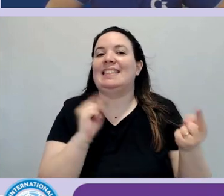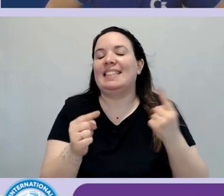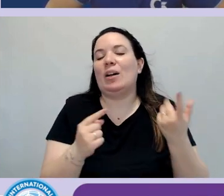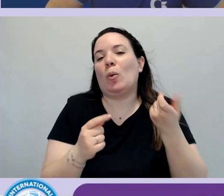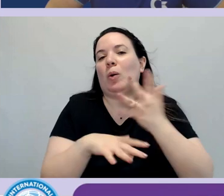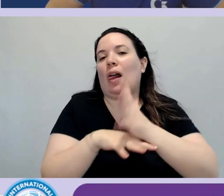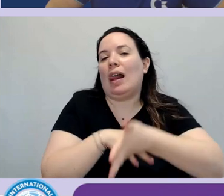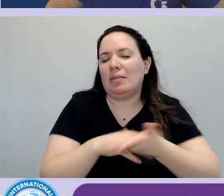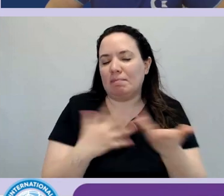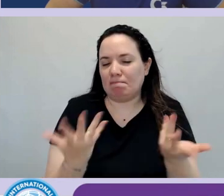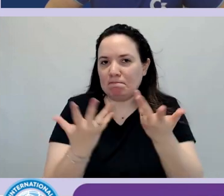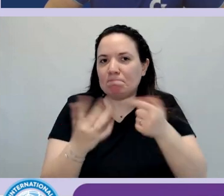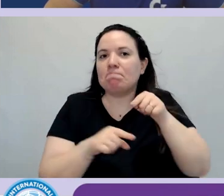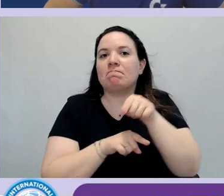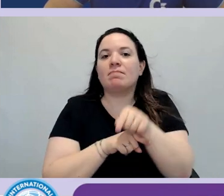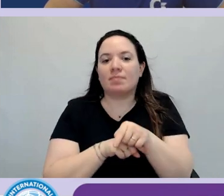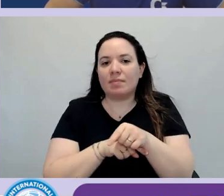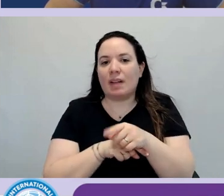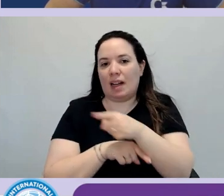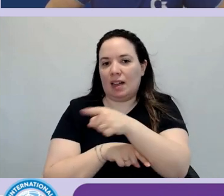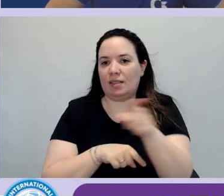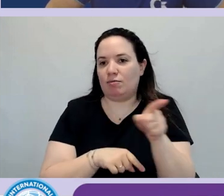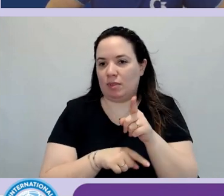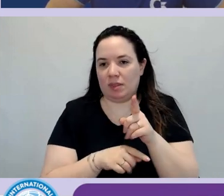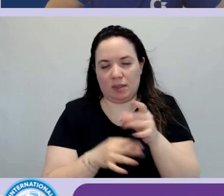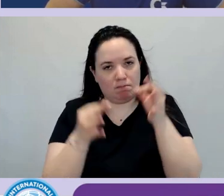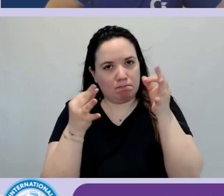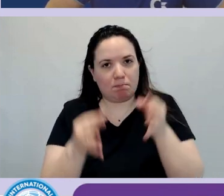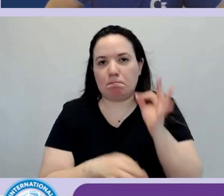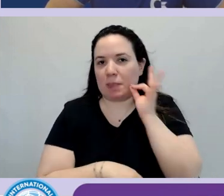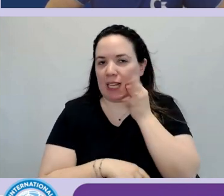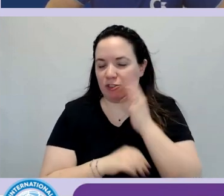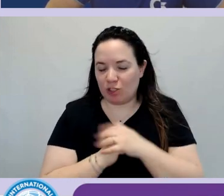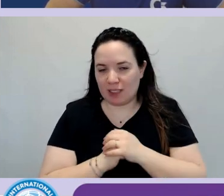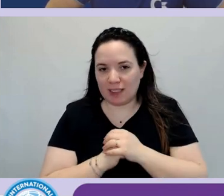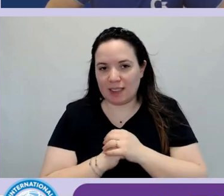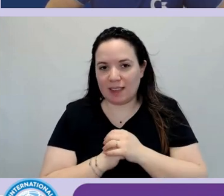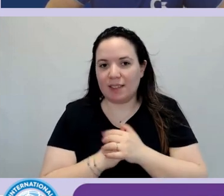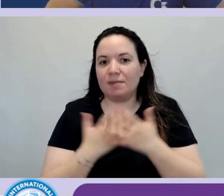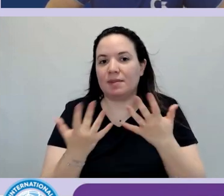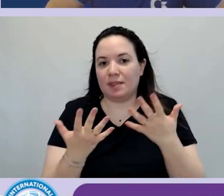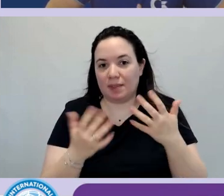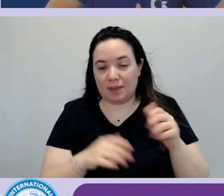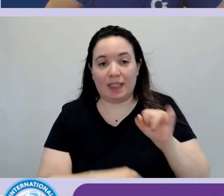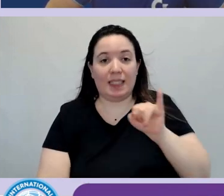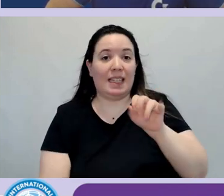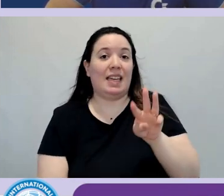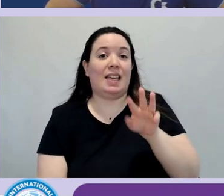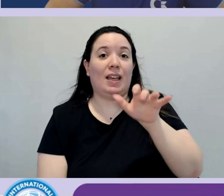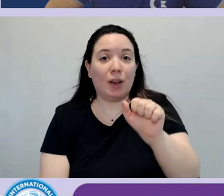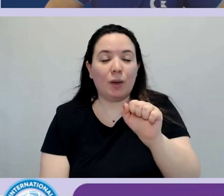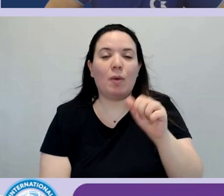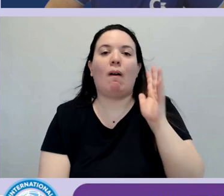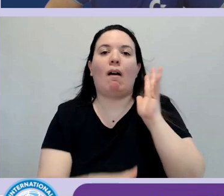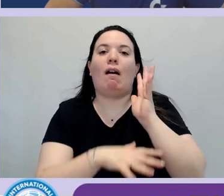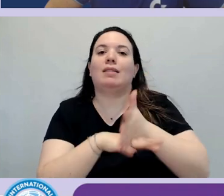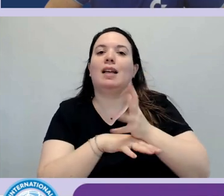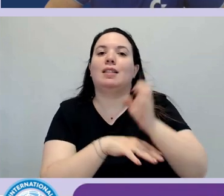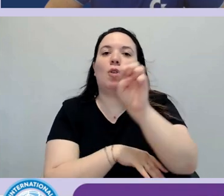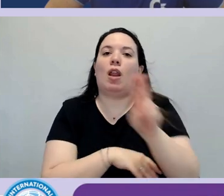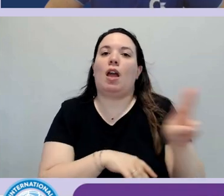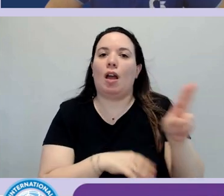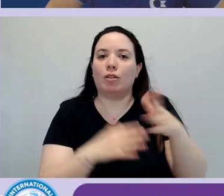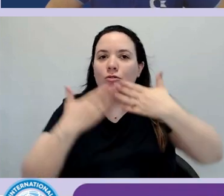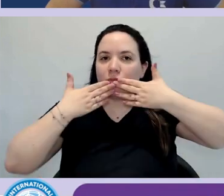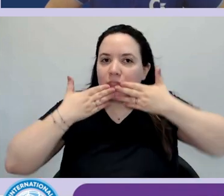nei tempi e nelle risposte date anche in tavola rotonda Quindi io intanto a nome di iwa e di assessu